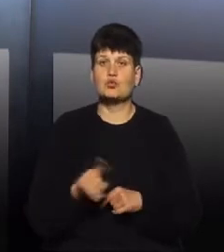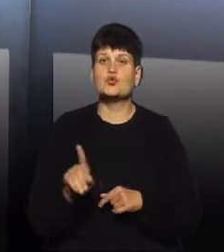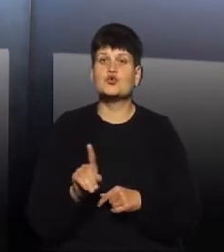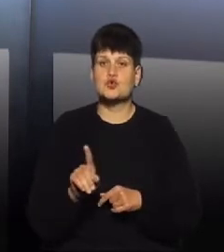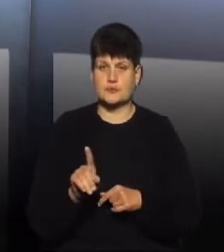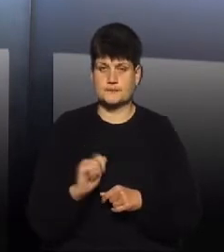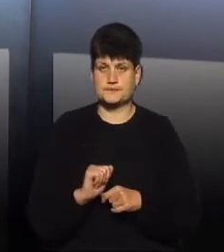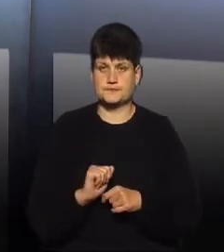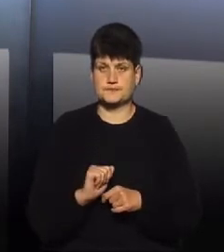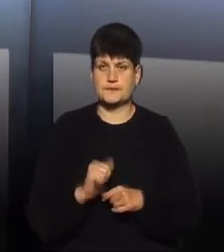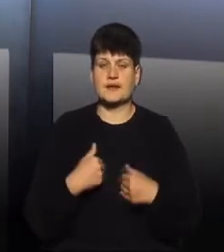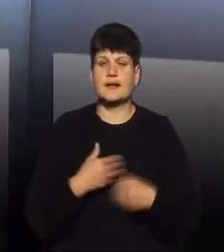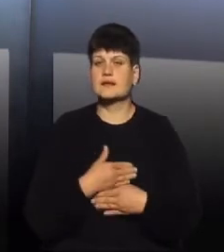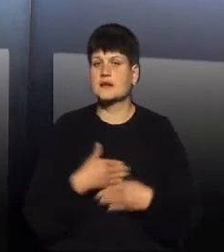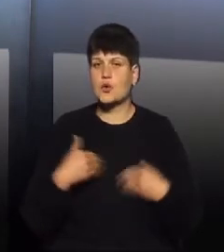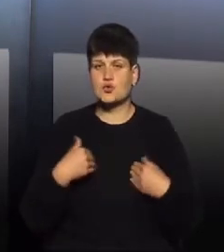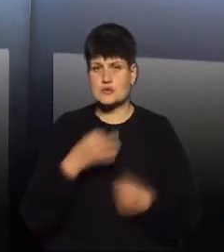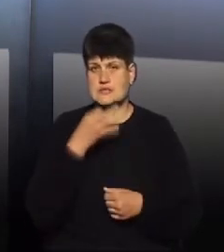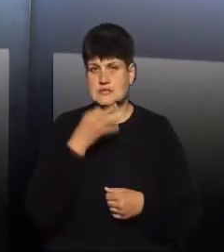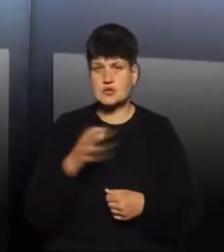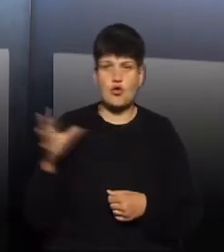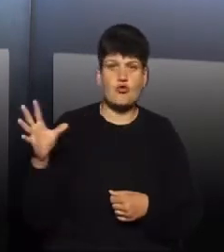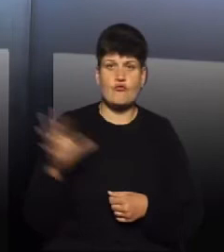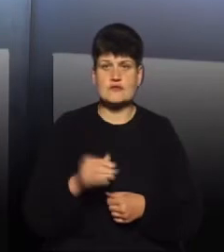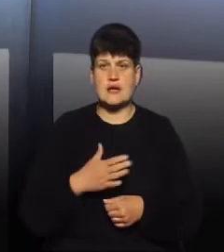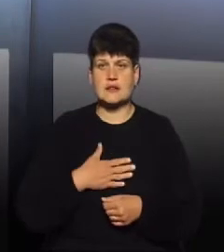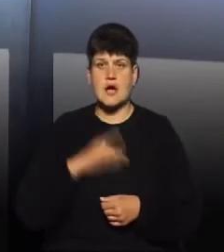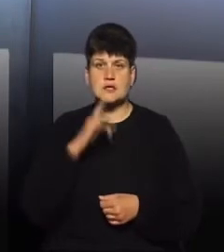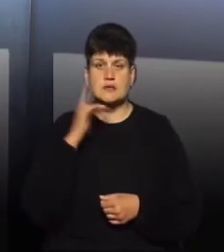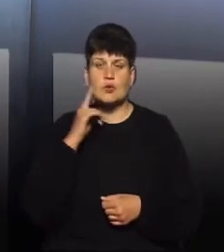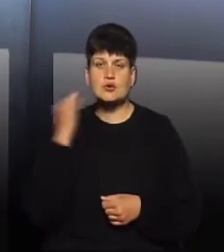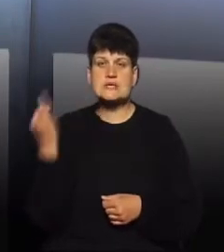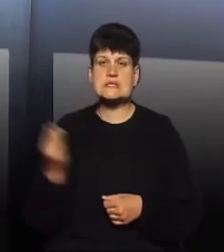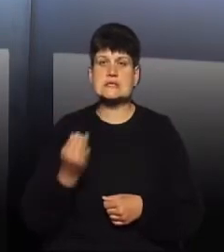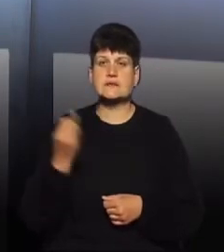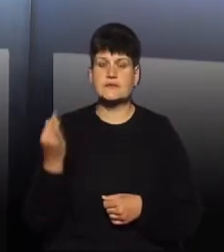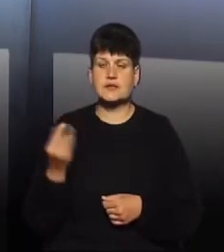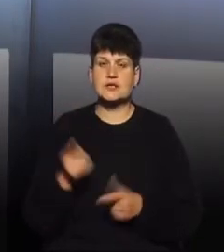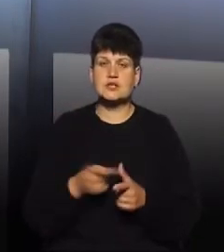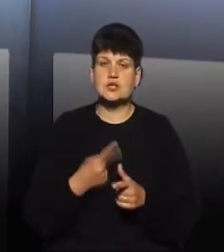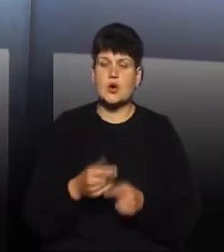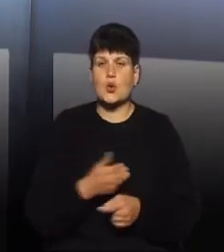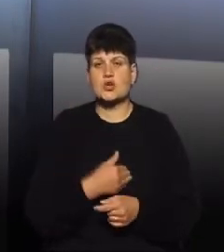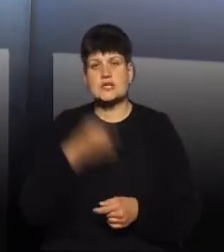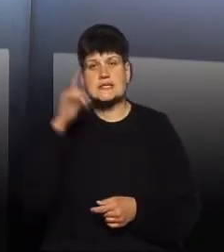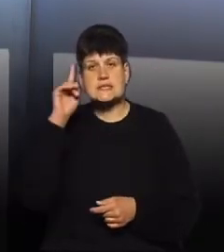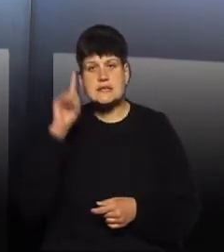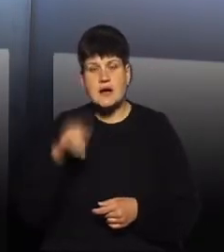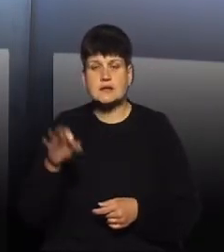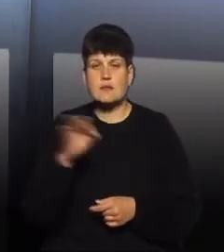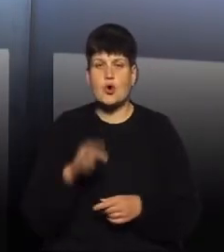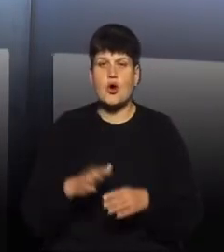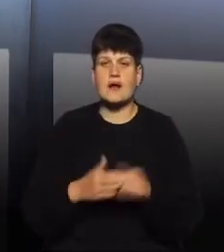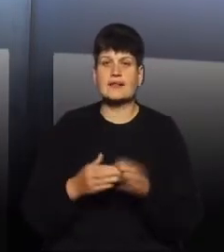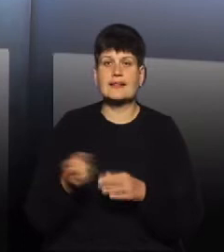я не хочу сказати, що вся наша молодь заінтересована чи хоче знати про депортацію, але в